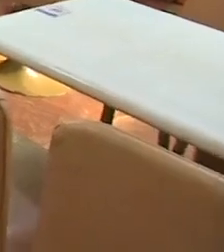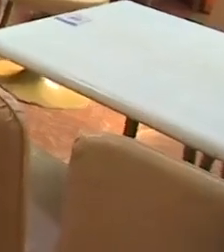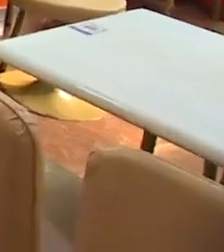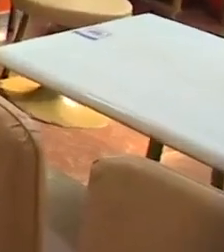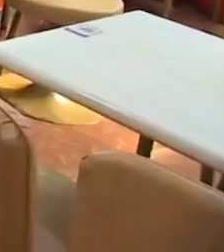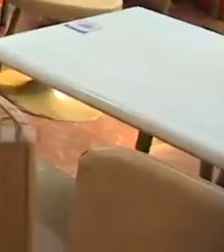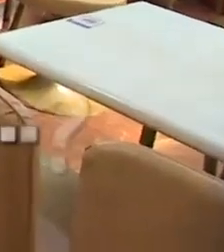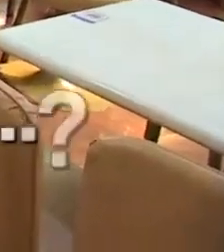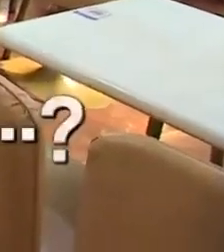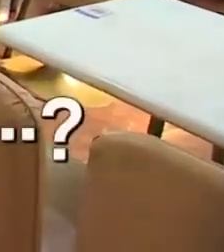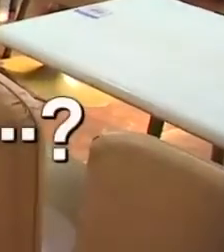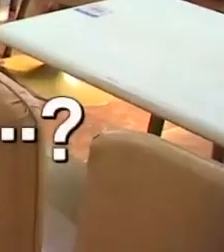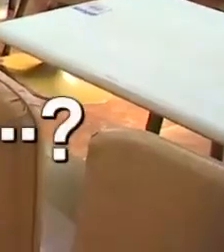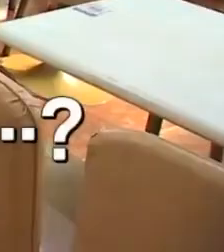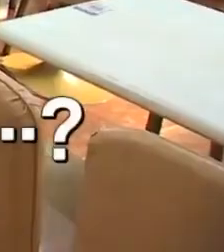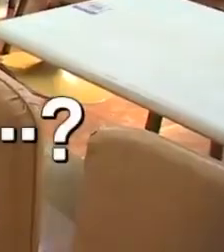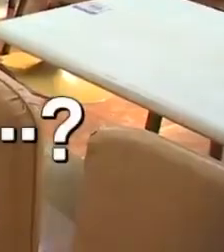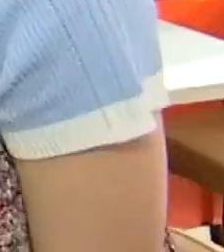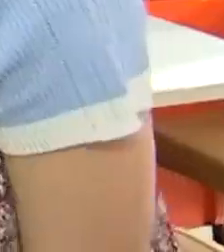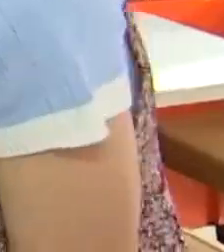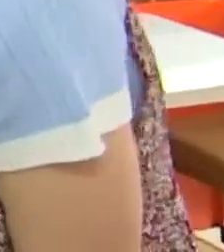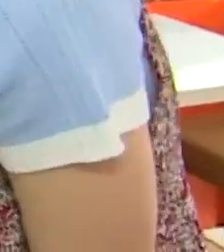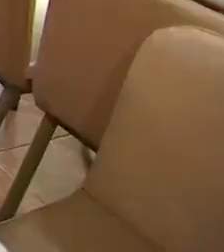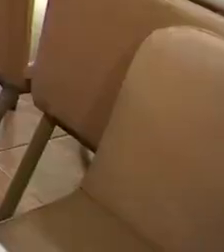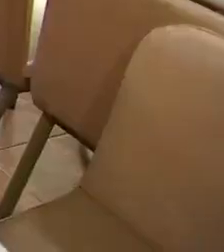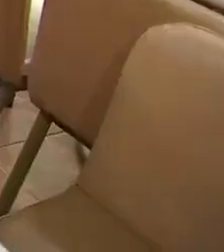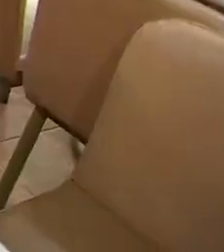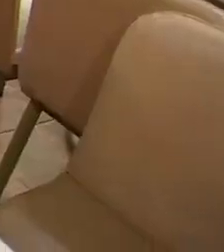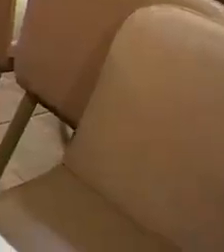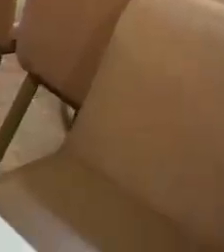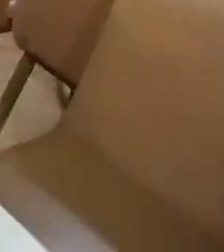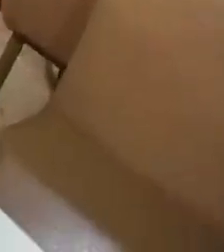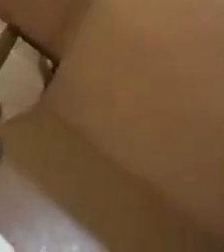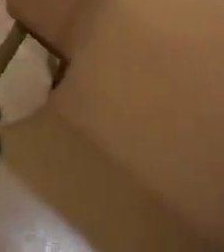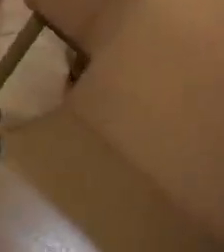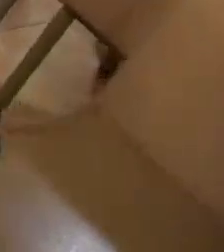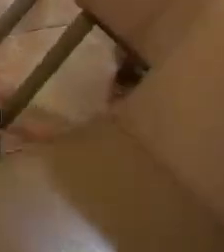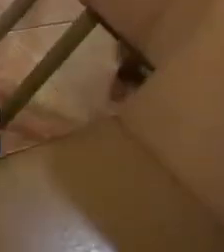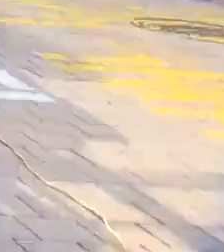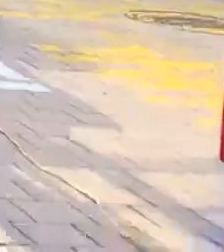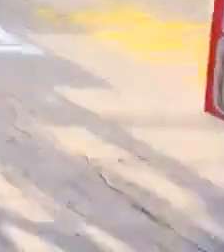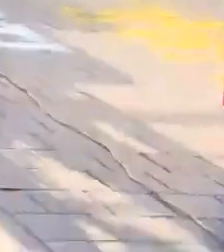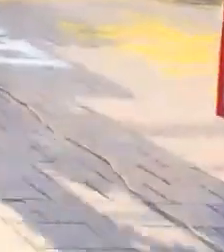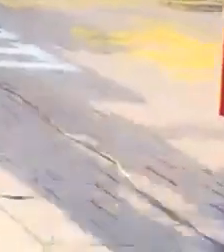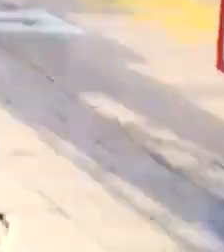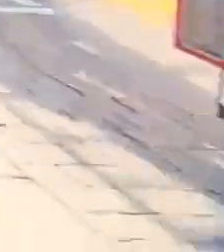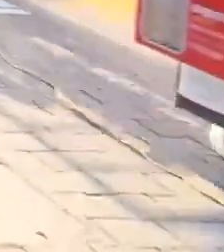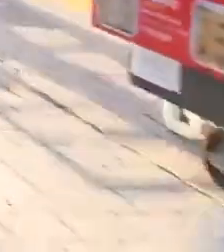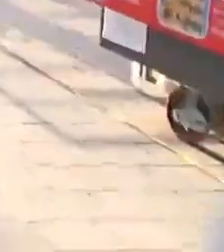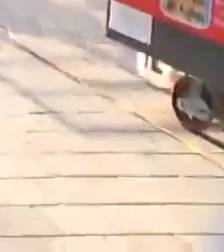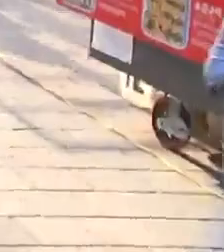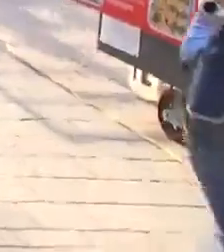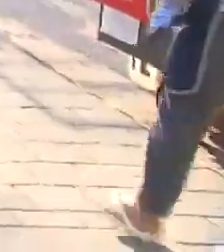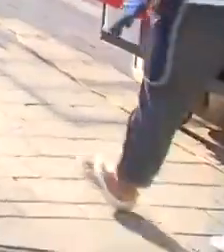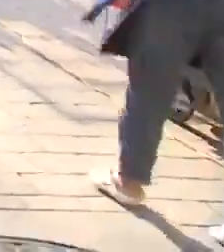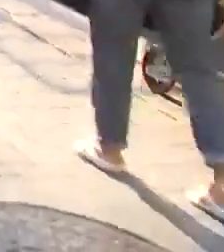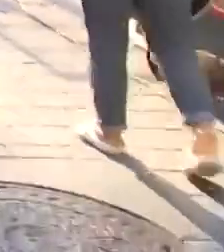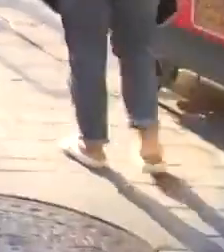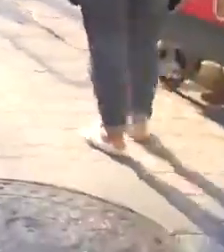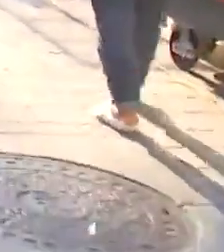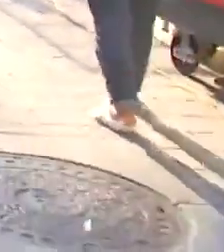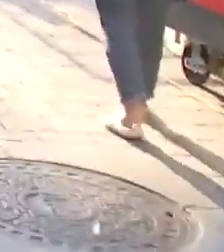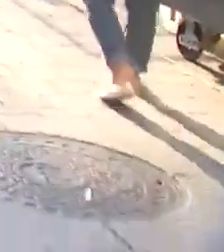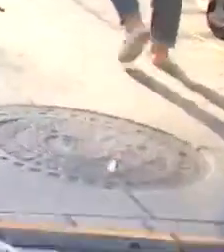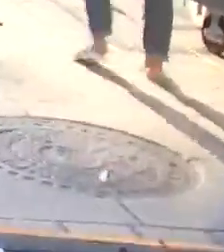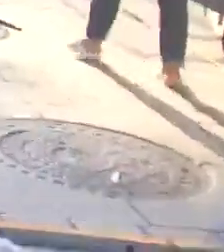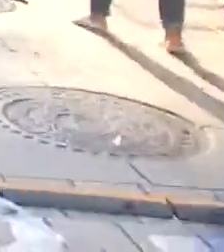제가 모르는 게 너무 많죠? 네, 너무 모르네요. 나 손이 너무 많이 가네요. 그 다른 보니들도 이렇게 촬영했어요? 저 지금